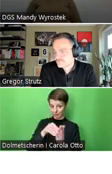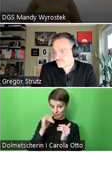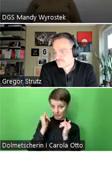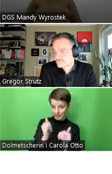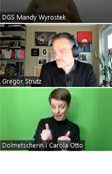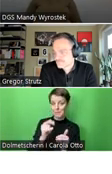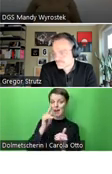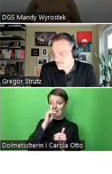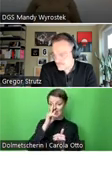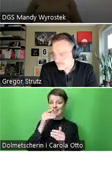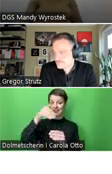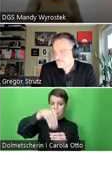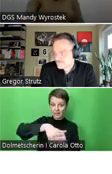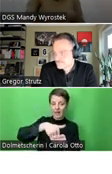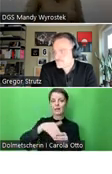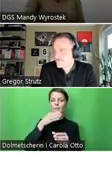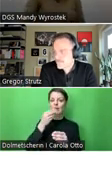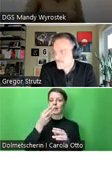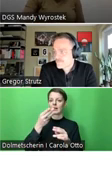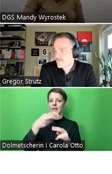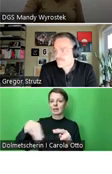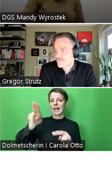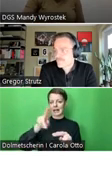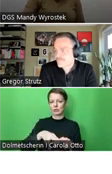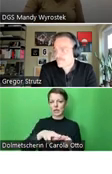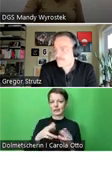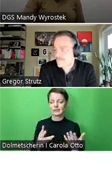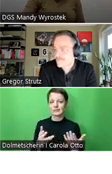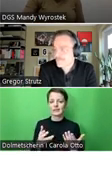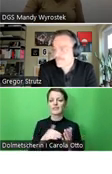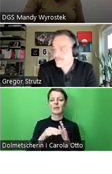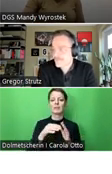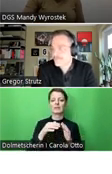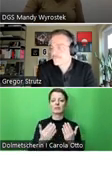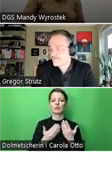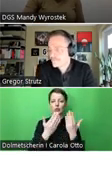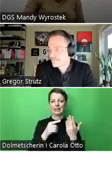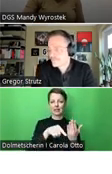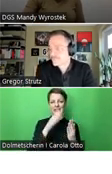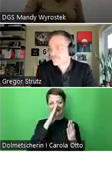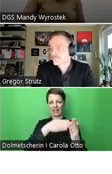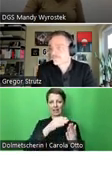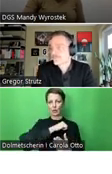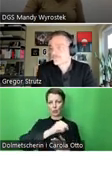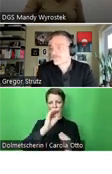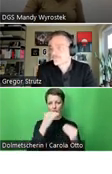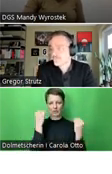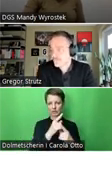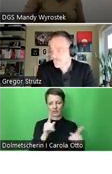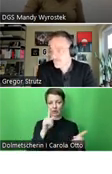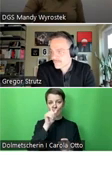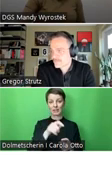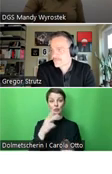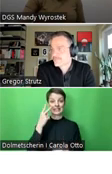es redundant ist, weil man mit dem Screenreader nicht direkt an die Quick-Infos rankommt. Das heißt, das sehen nur sehende